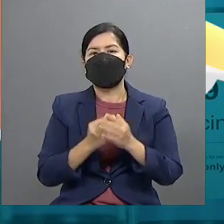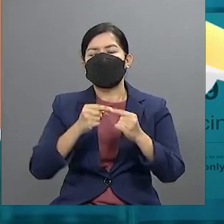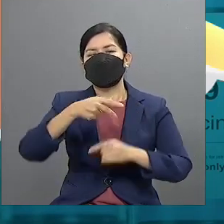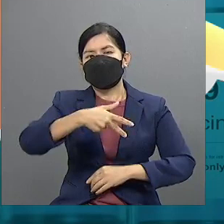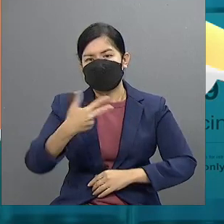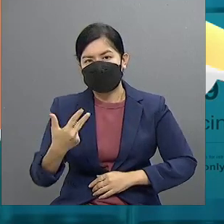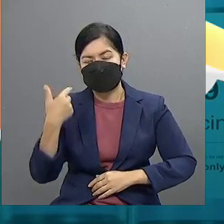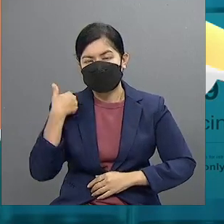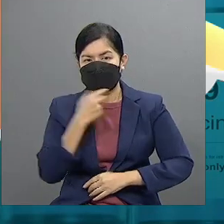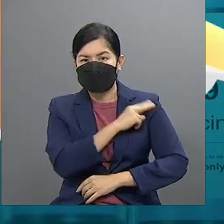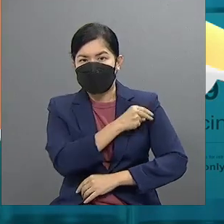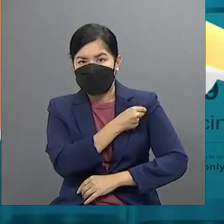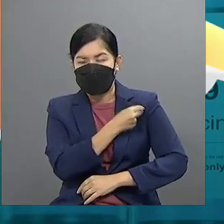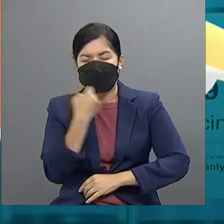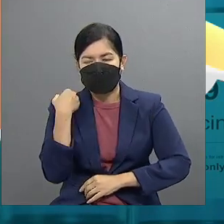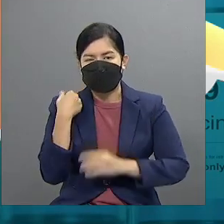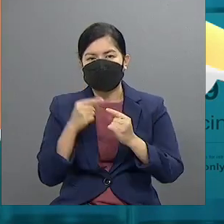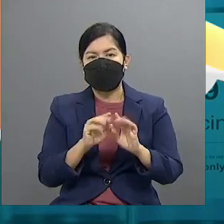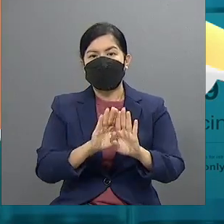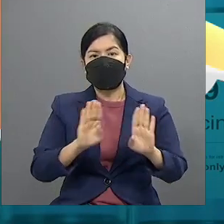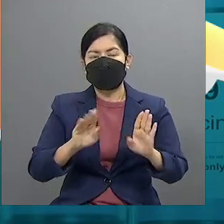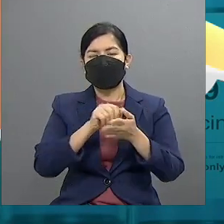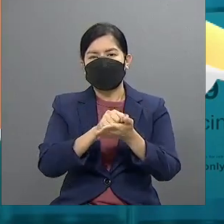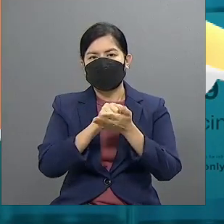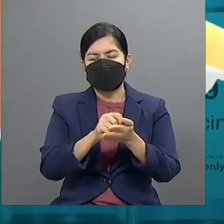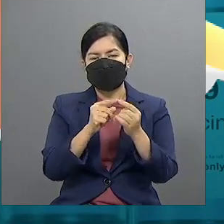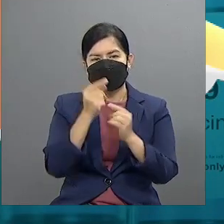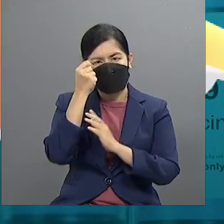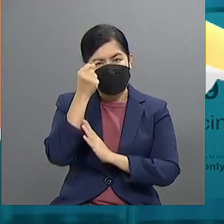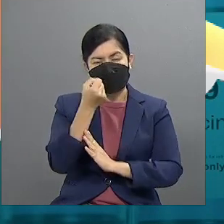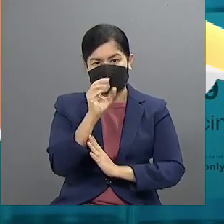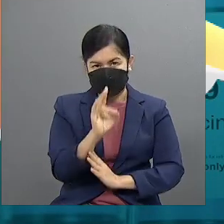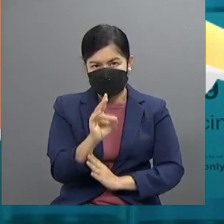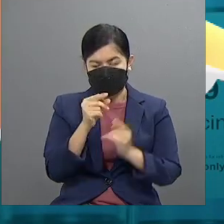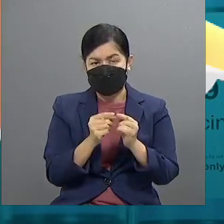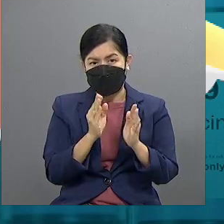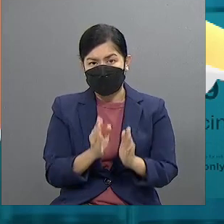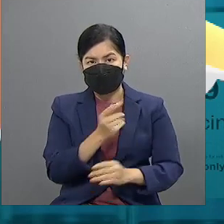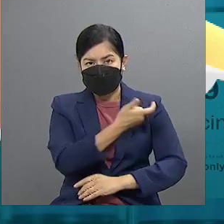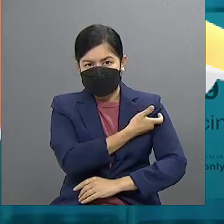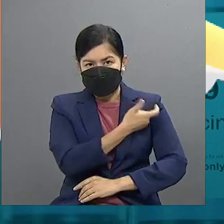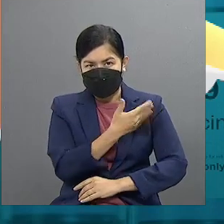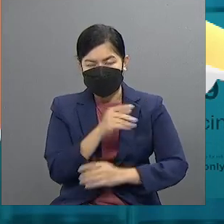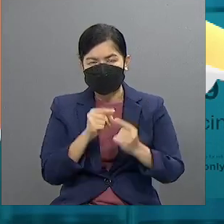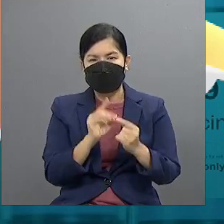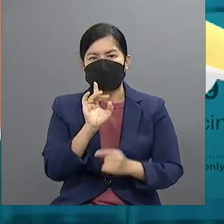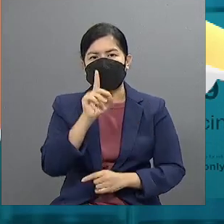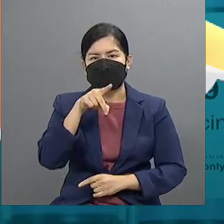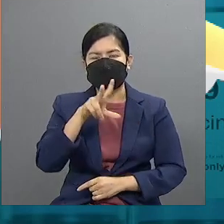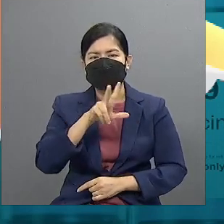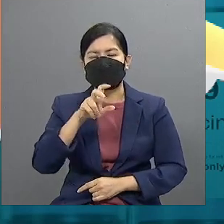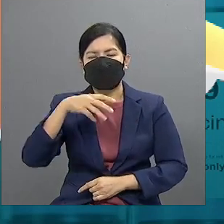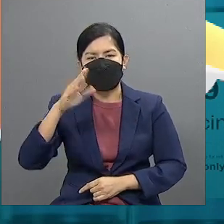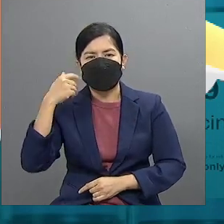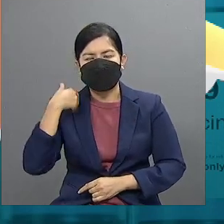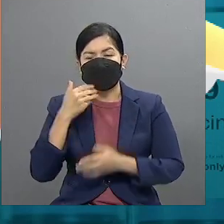ให้กับประชาชนรวม17วันค่ะมีผู้ได้รับวัคซีนไปแล้วทั้งหมด 8,739 คนในจำนวนนี้แบ่งเป็นผู้สูงอ